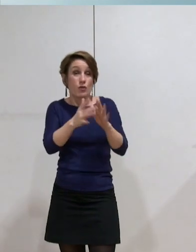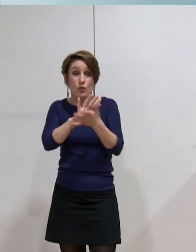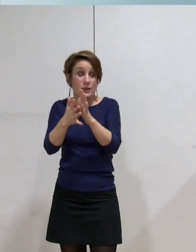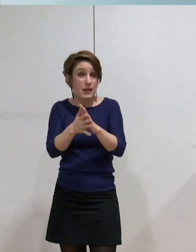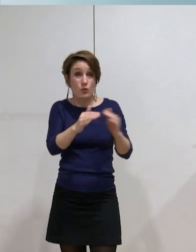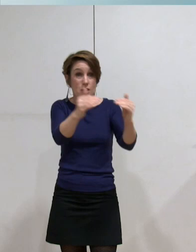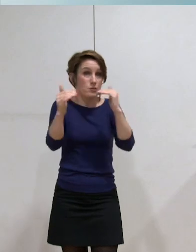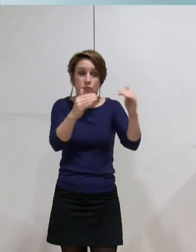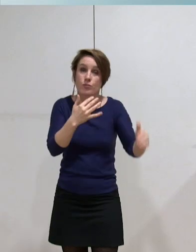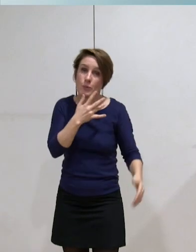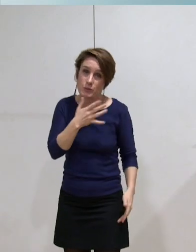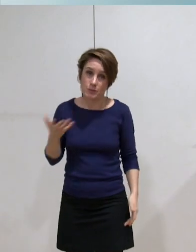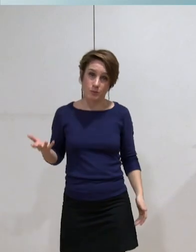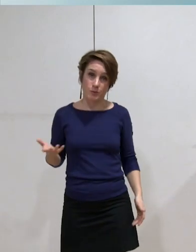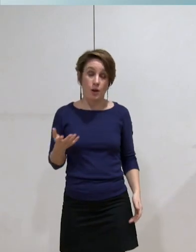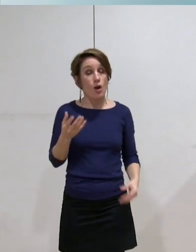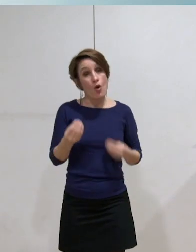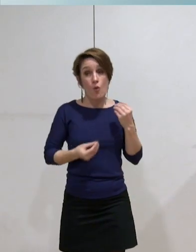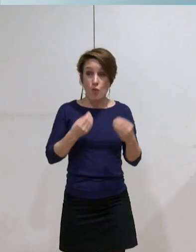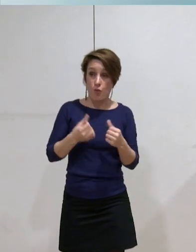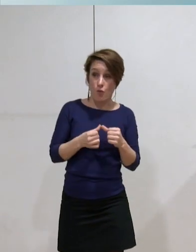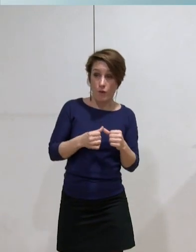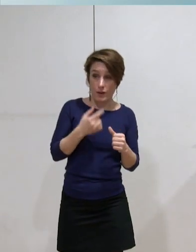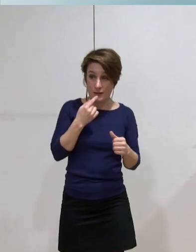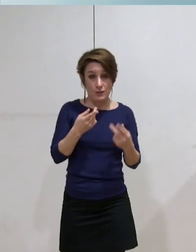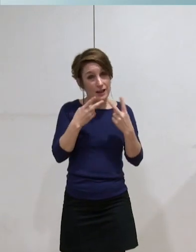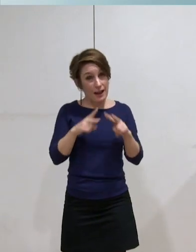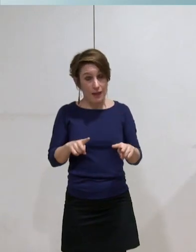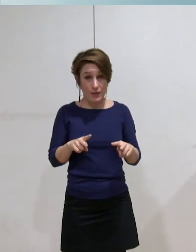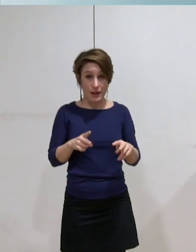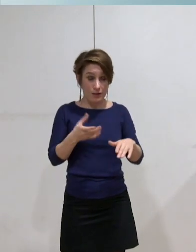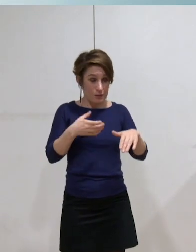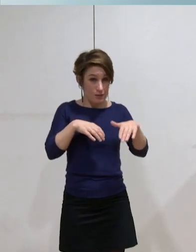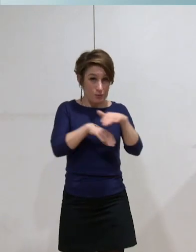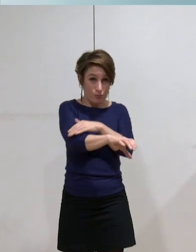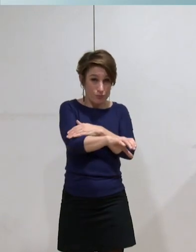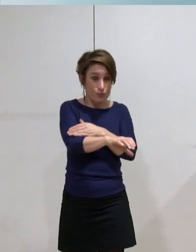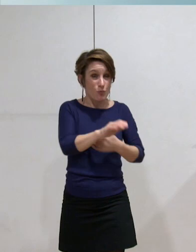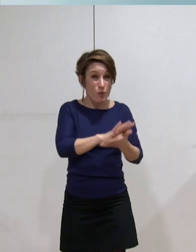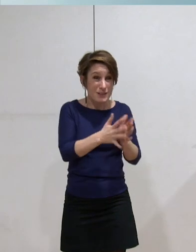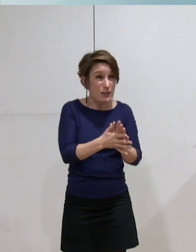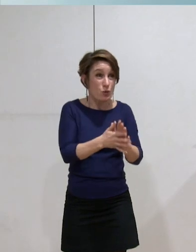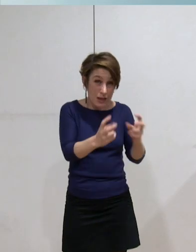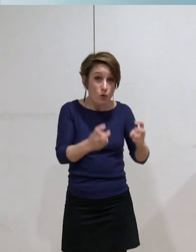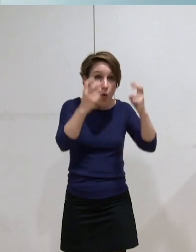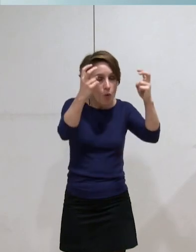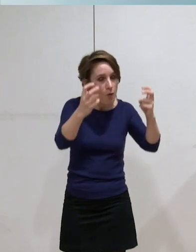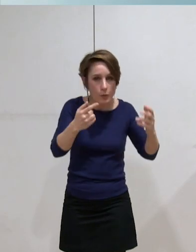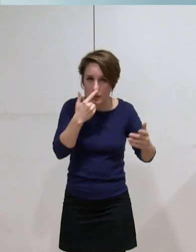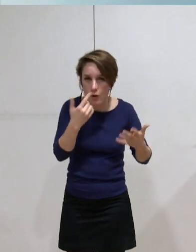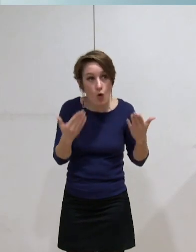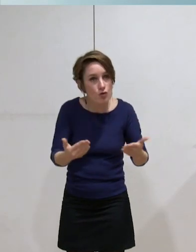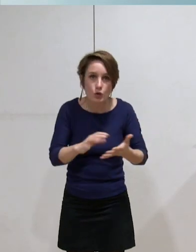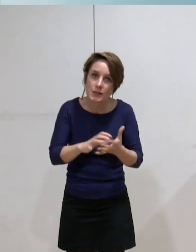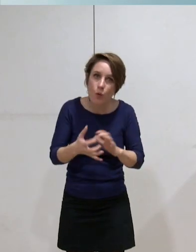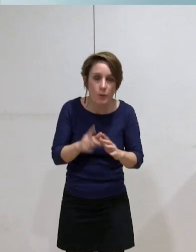on augmentait la part que la ville consacre à ces associations ce qui était quand même ce qui est quand même compliqué aujourd'hui quoi que vous